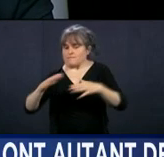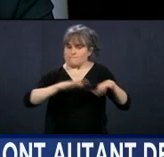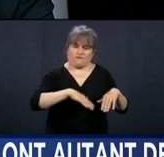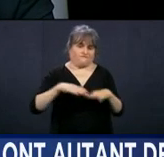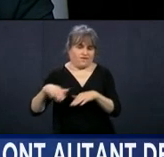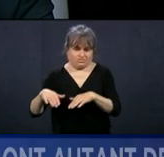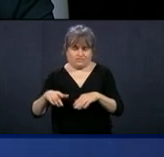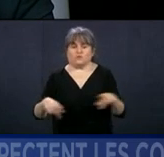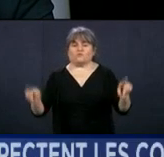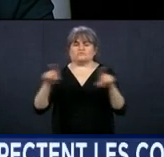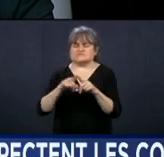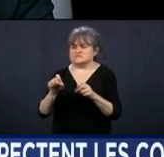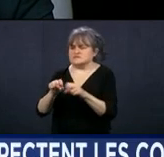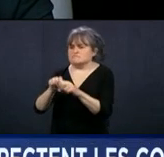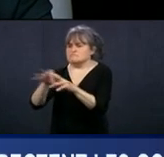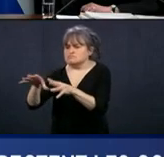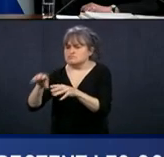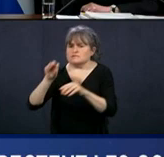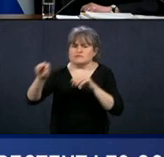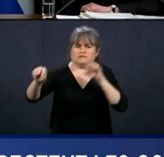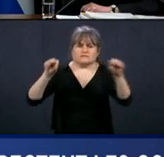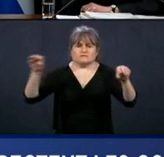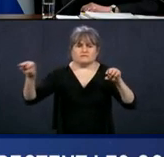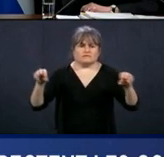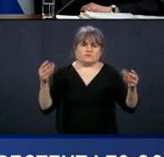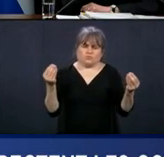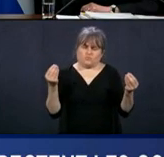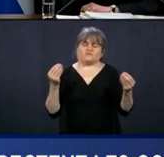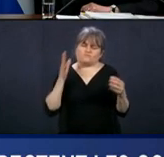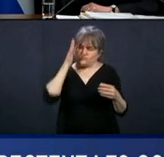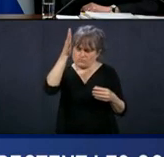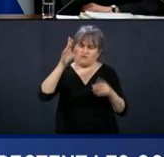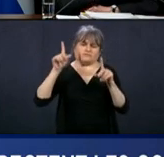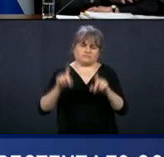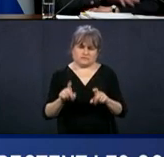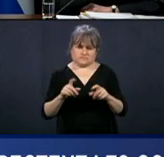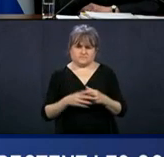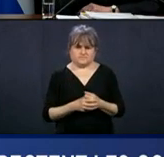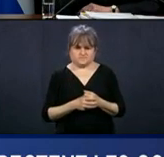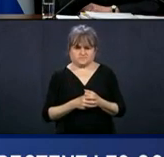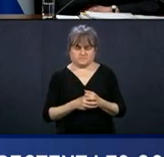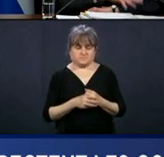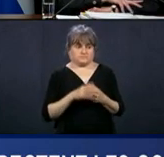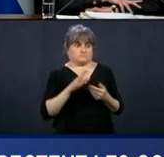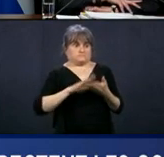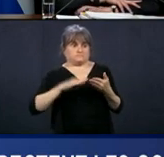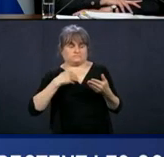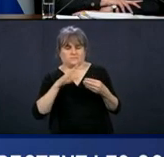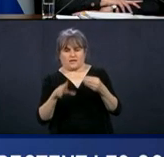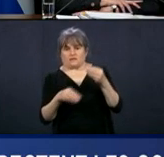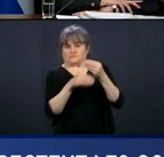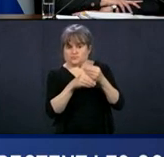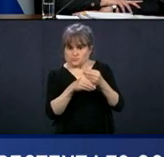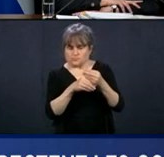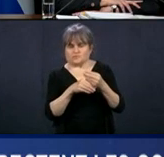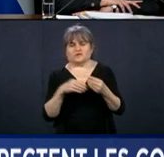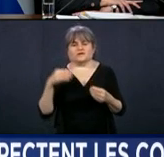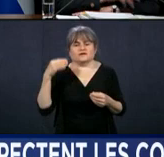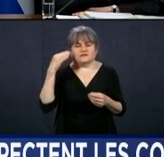côté-là. Mais j'aimerais ajouter... Non. Pardon? Excusez-moi. Vous allez terminer, mais je vais ajouter quelque chose sur la situation à